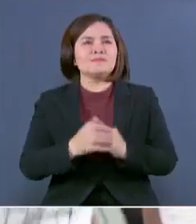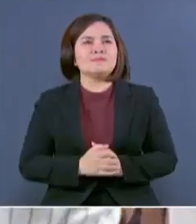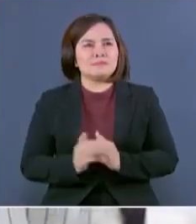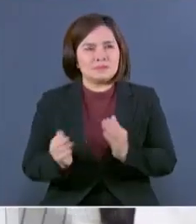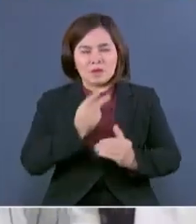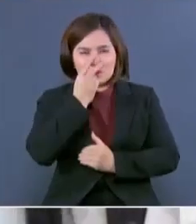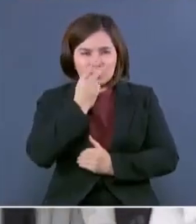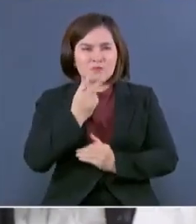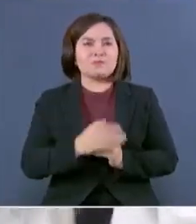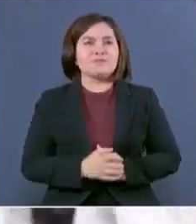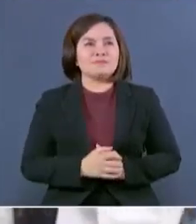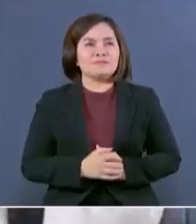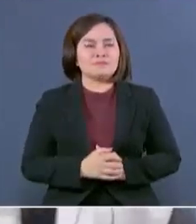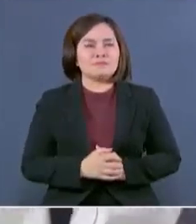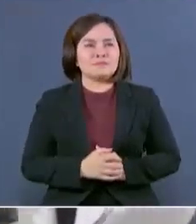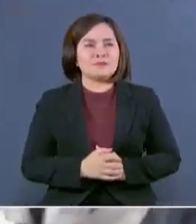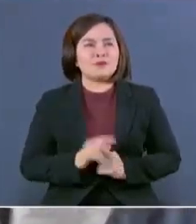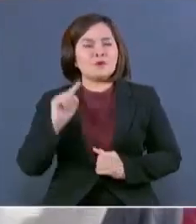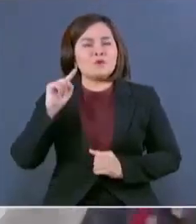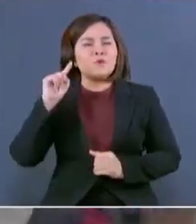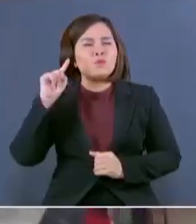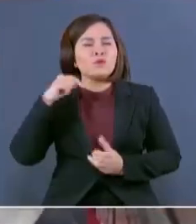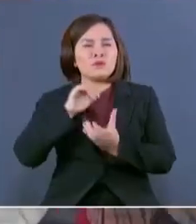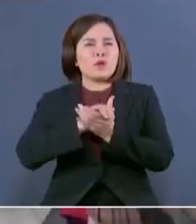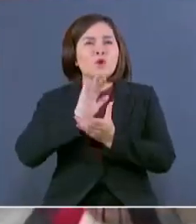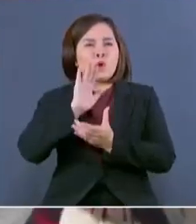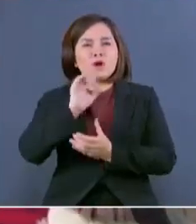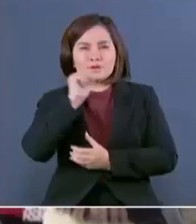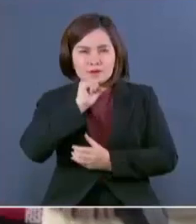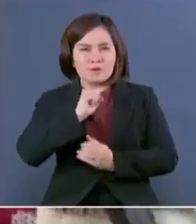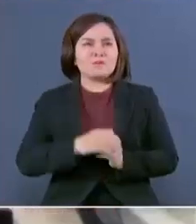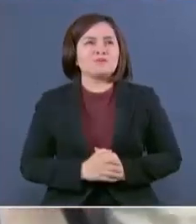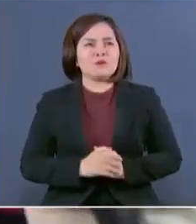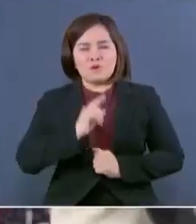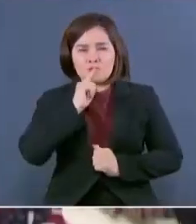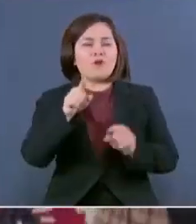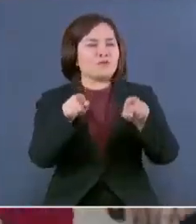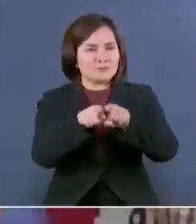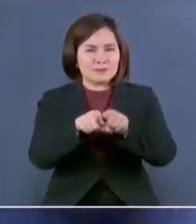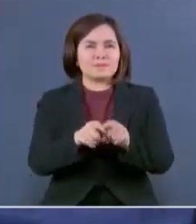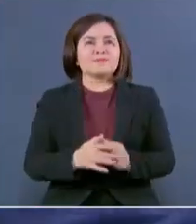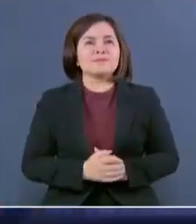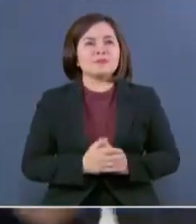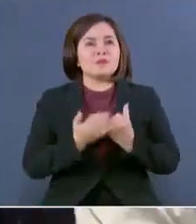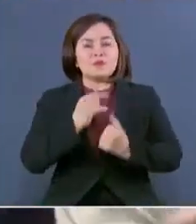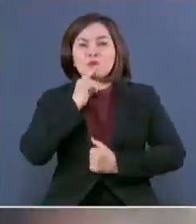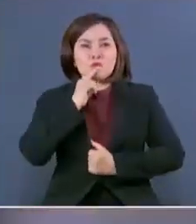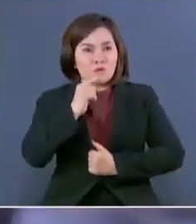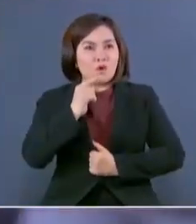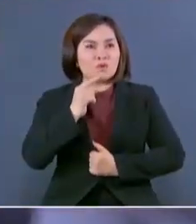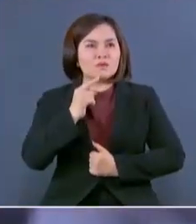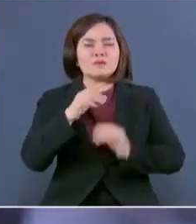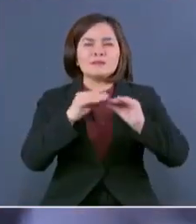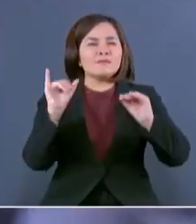ไปตามกันต่อค่ะคุณผู้ชมกับกรณีของพี่จูนเพนชุลีภรรยาของพี่หนุ่มกะลานะคะที่ได้ยื่นฟ้องร้องมือที่3ซึ่งก็ยังคงเดินหน้าเอาผิดมือที่3แล้วก็